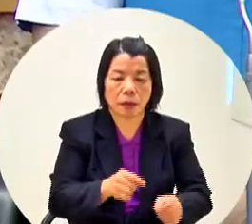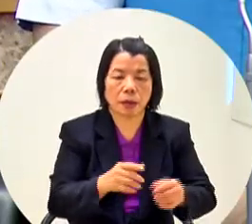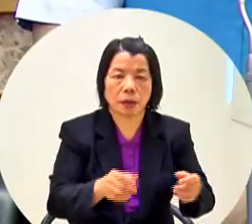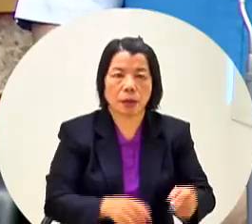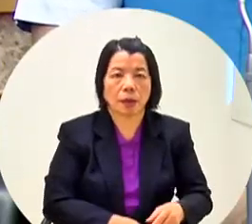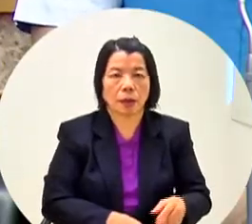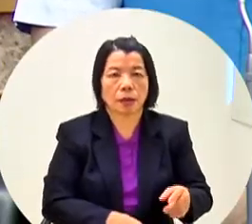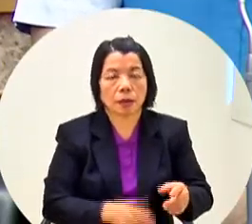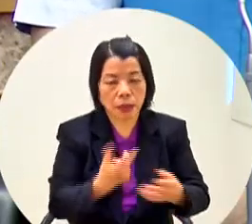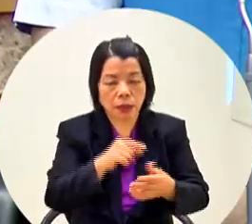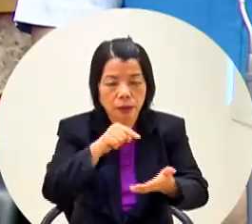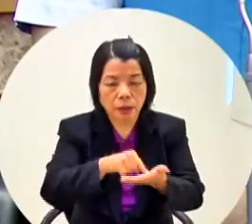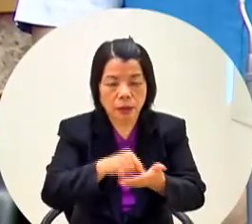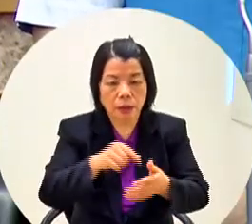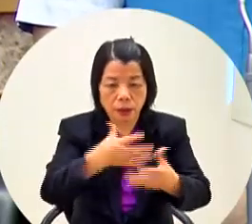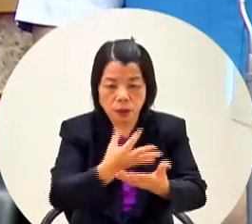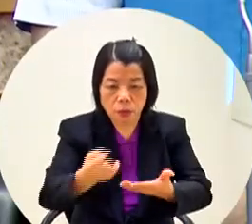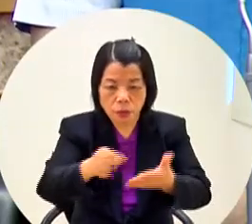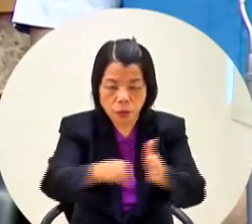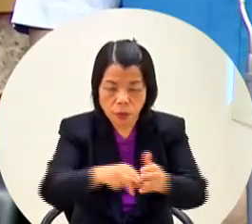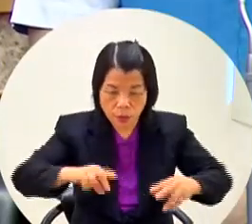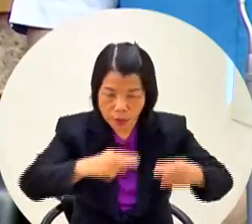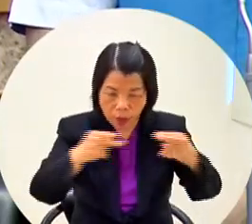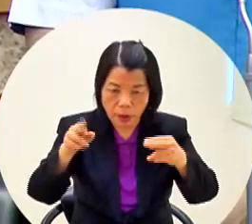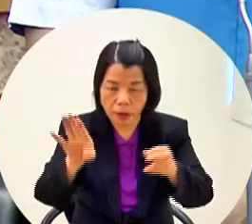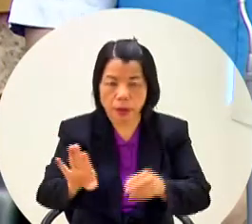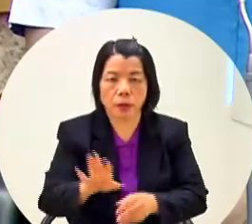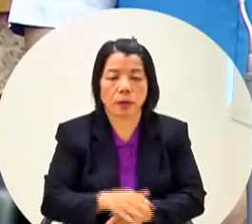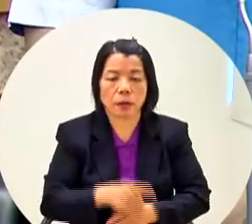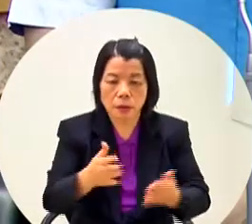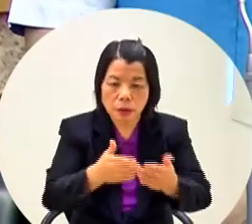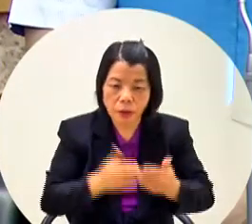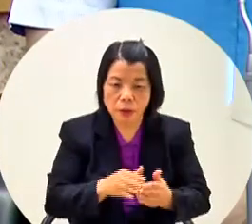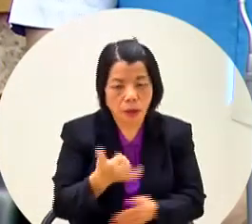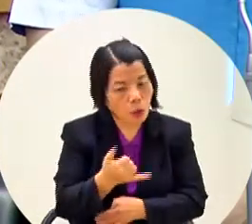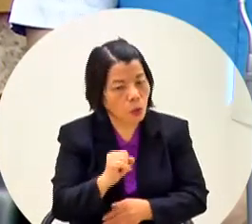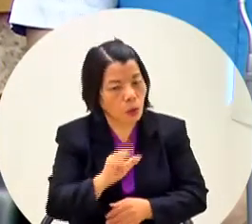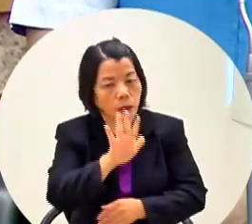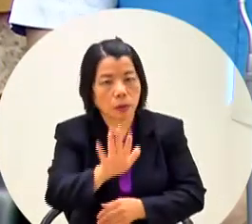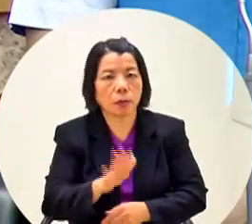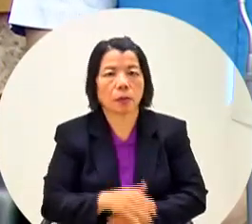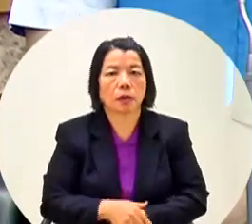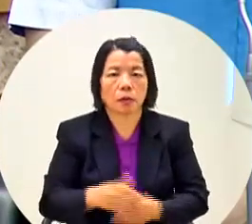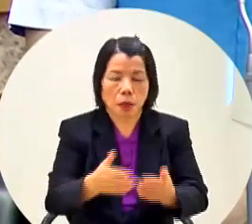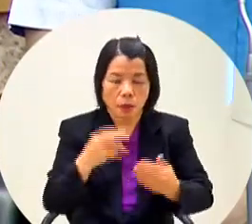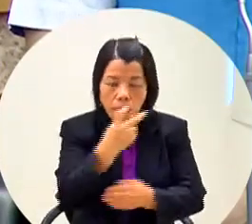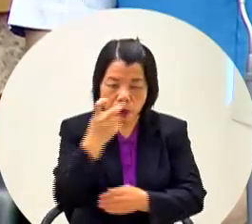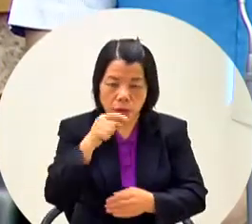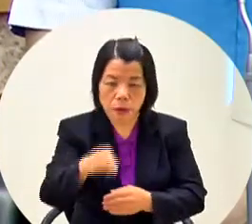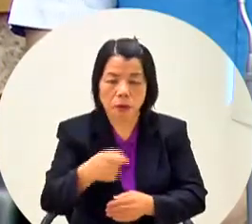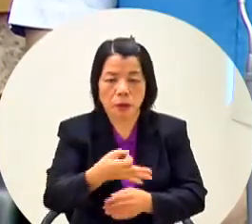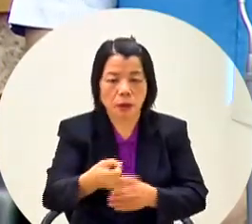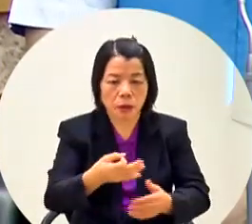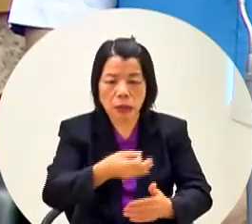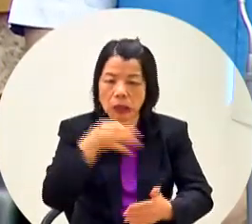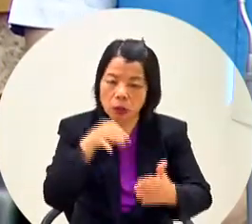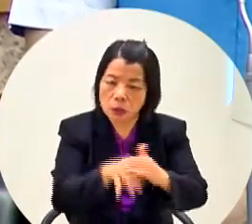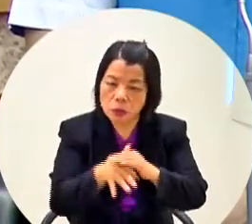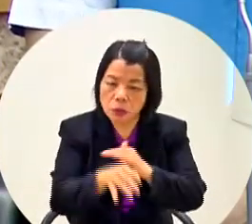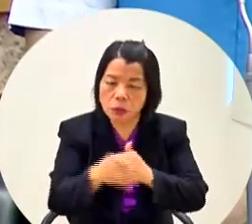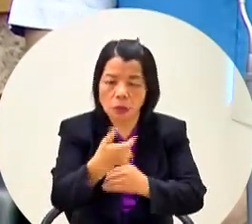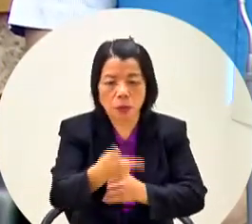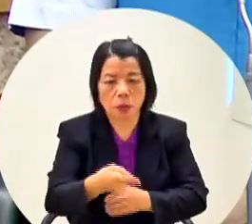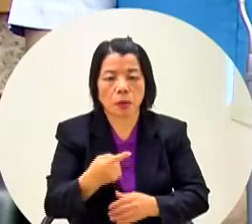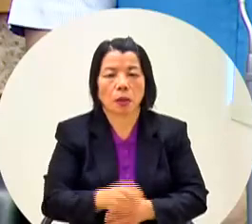数，有修改了。这些方案有各有优缺，发现金是好，流动性最高，但是可能拿来储蓄不一定消费。消费